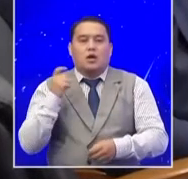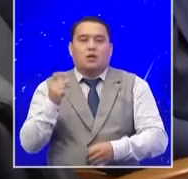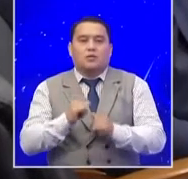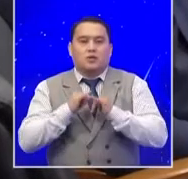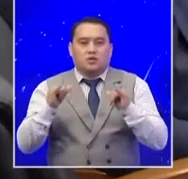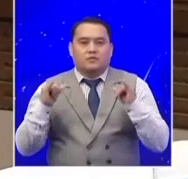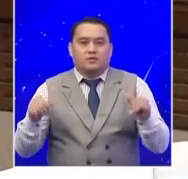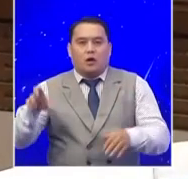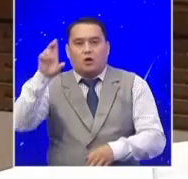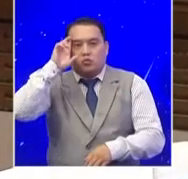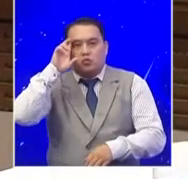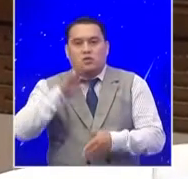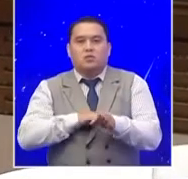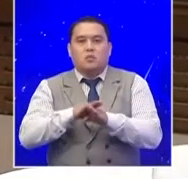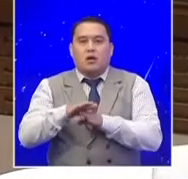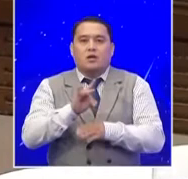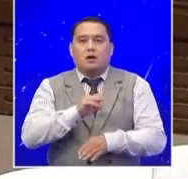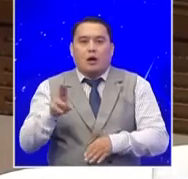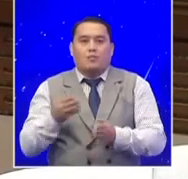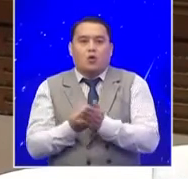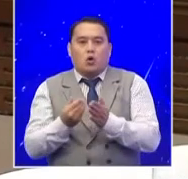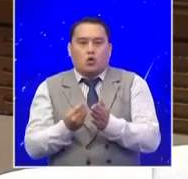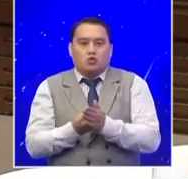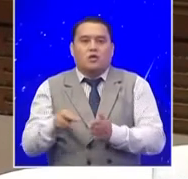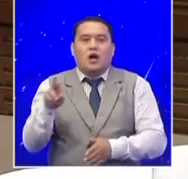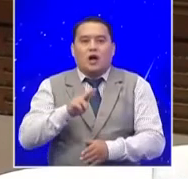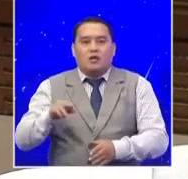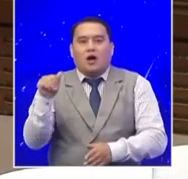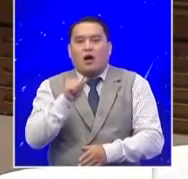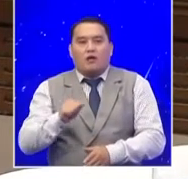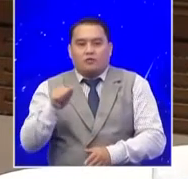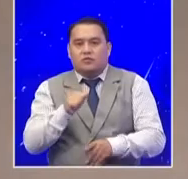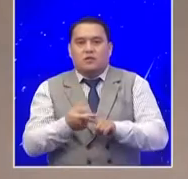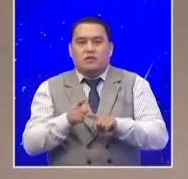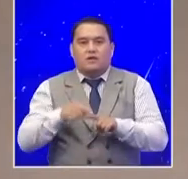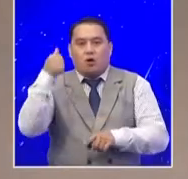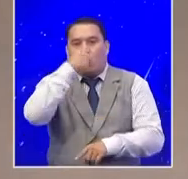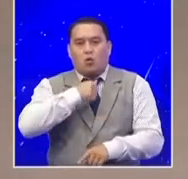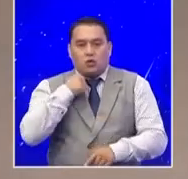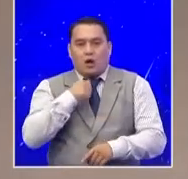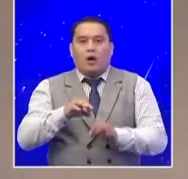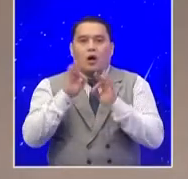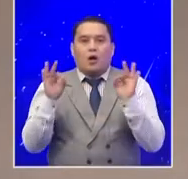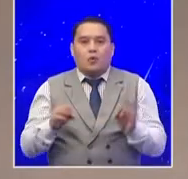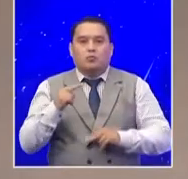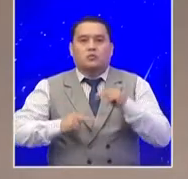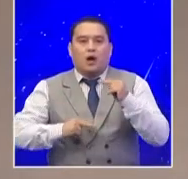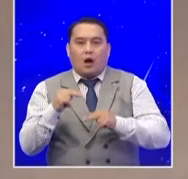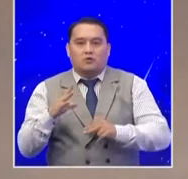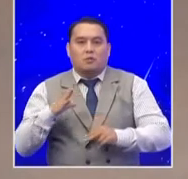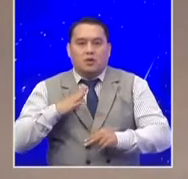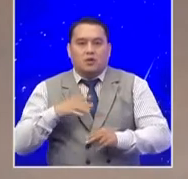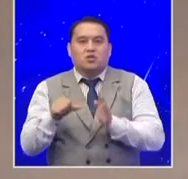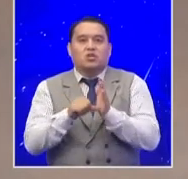развития государства и исполнения республиканского бюджета с января по август текущего года. Объем строительства на сегодняшний день